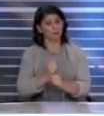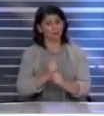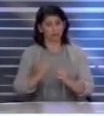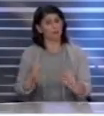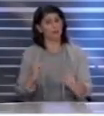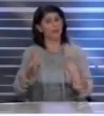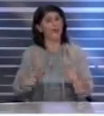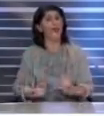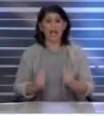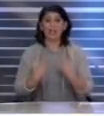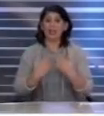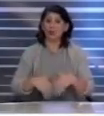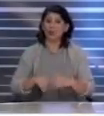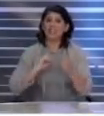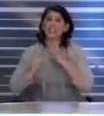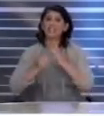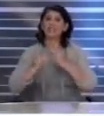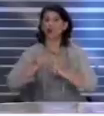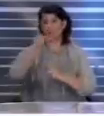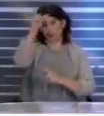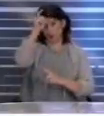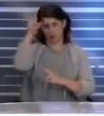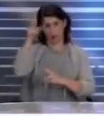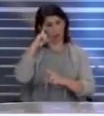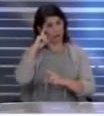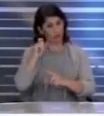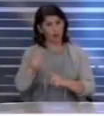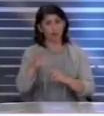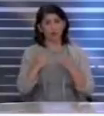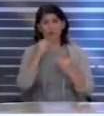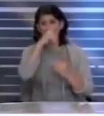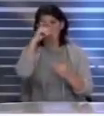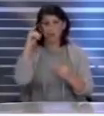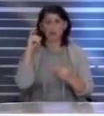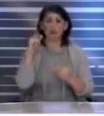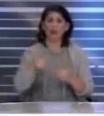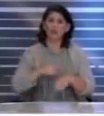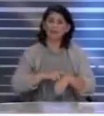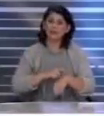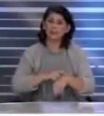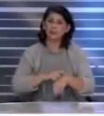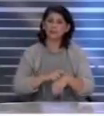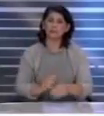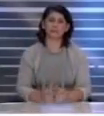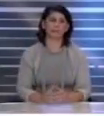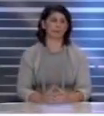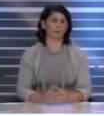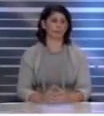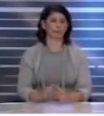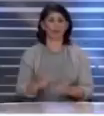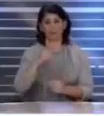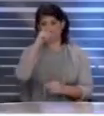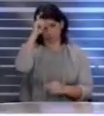λειτουργία της συμφωνίας μας με την Τουρκία. Γνωρίζω πόσο αυτό είναι δύσκολο, ιδίως σε μια στιγμή όπου η